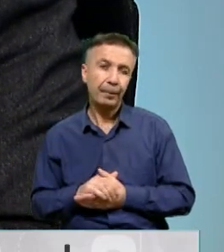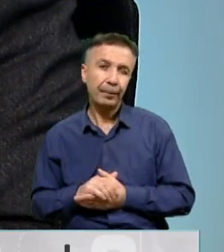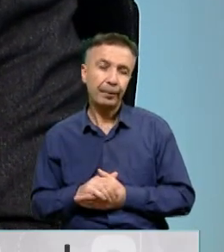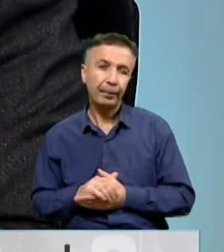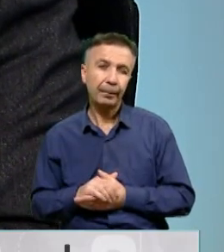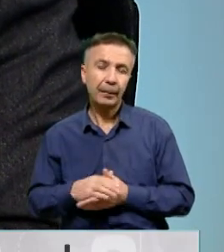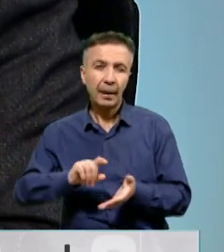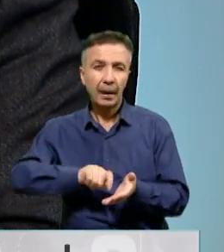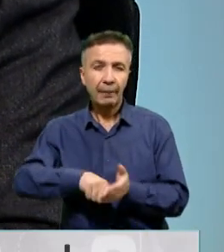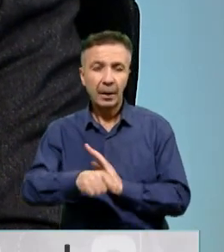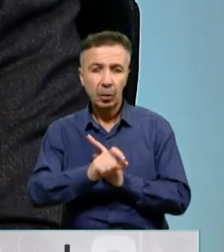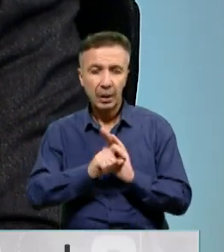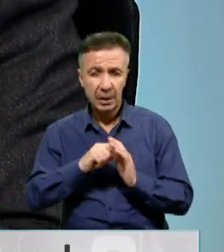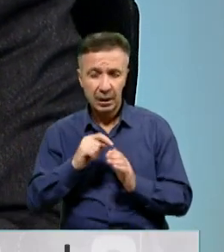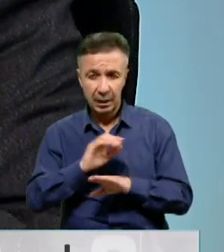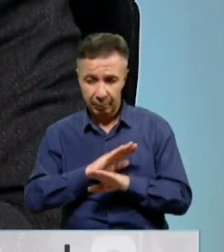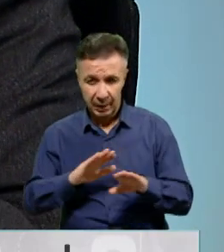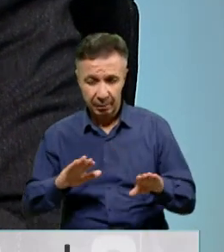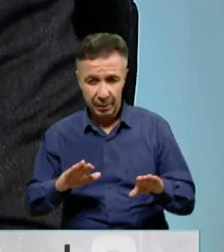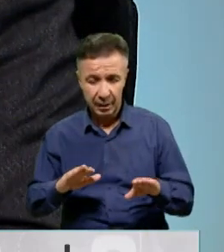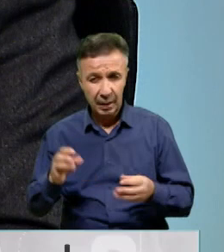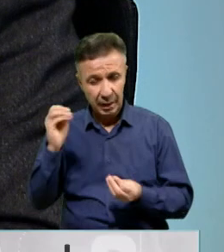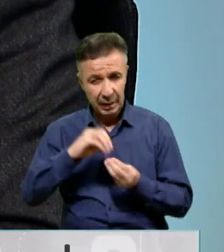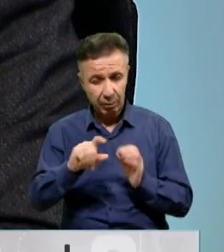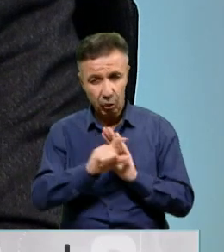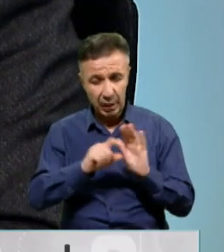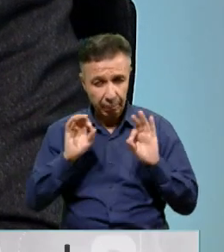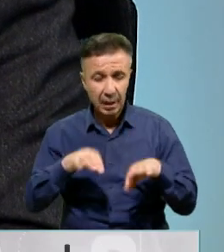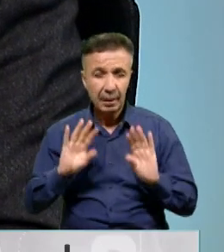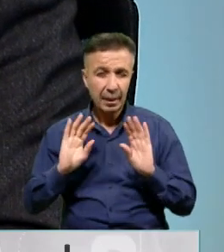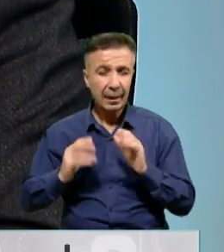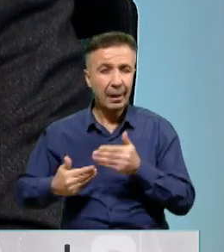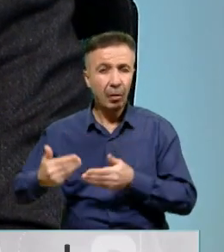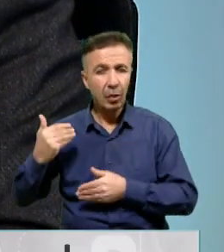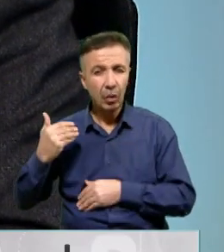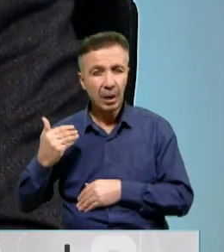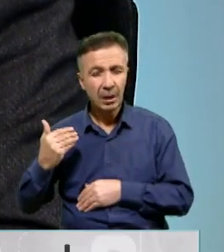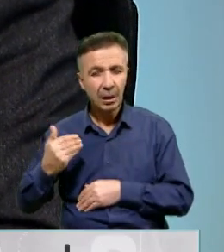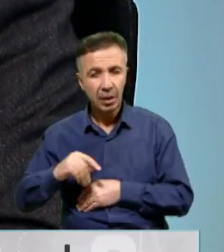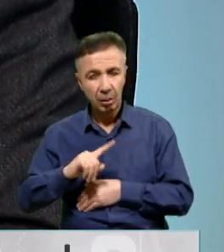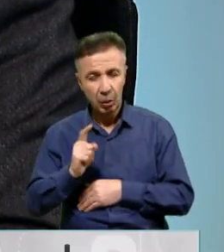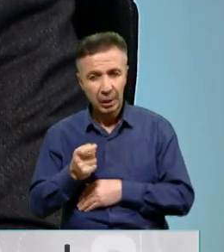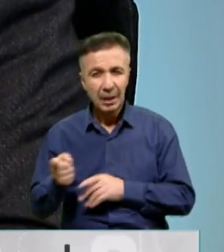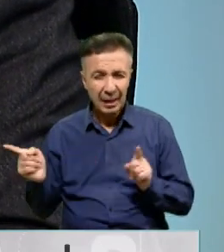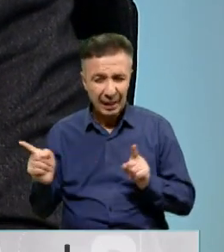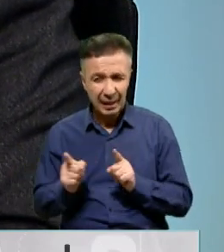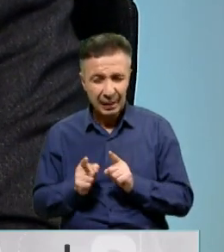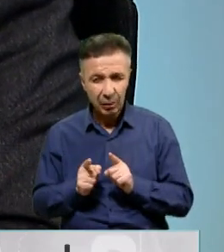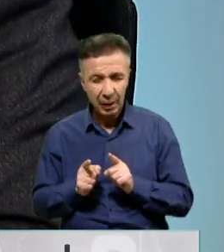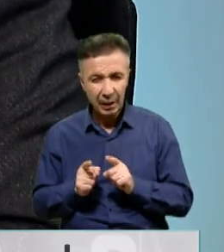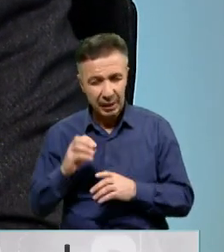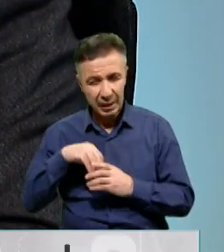efendim Fatiha'yı bitirip de Zamm-ı Sure'ye başlamadan önce o arada buldukları kısa süre içerisinde